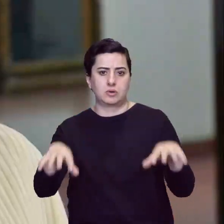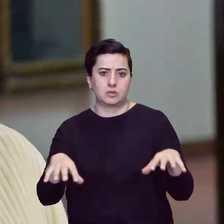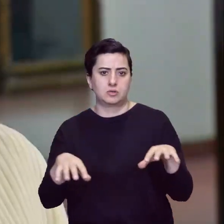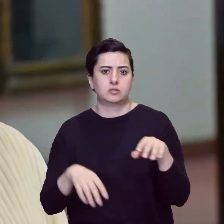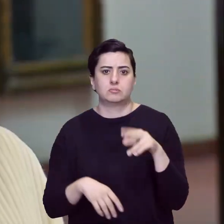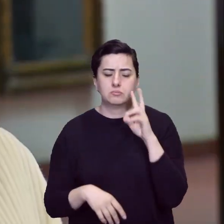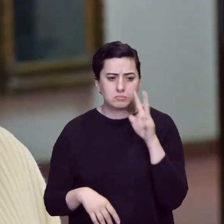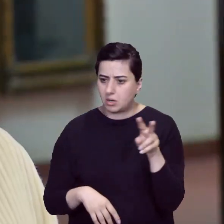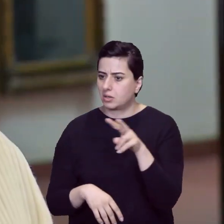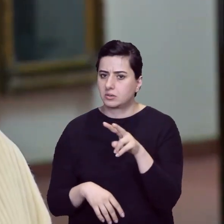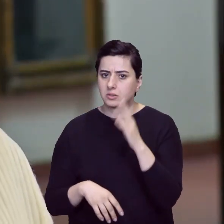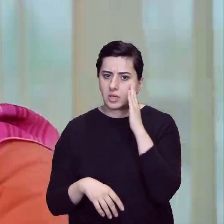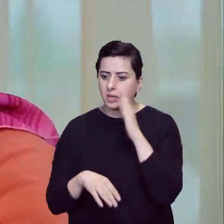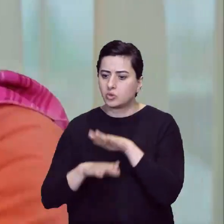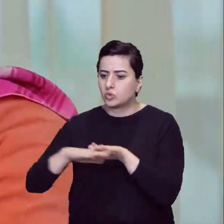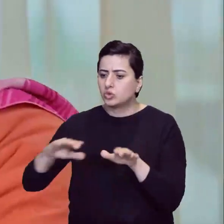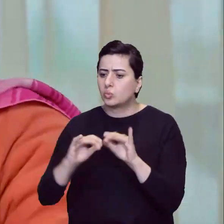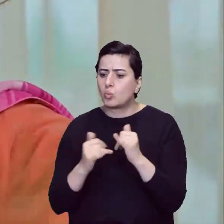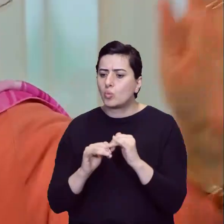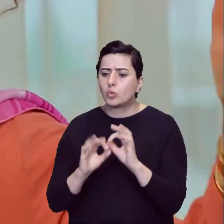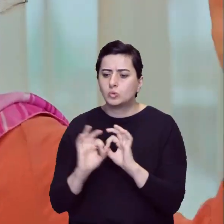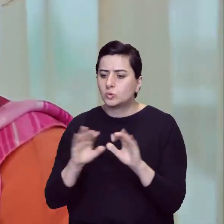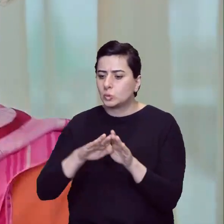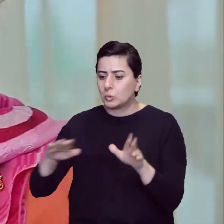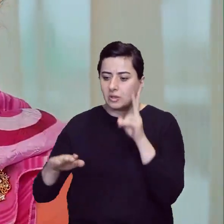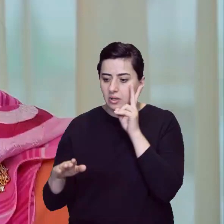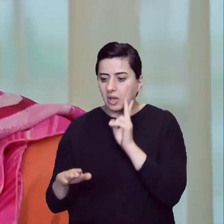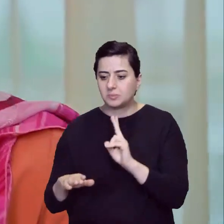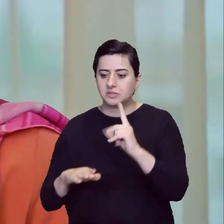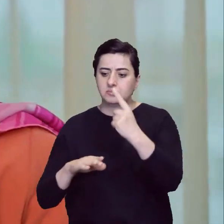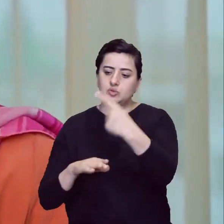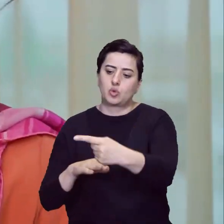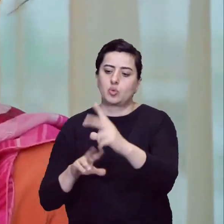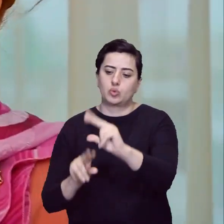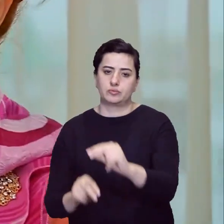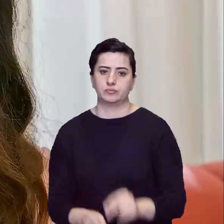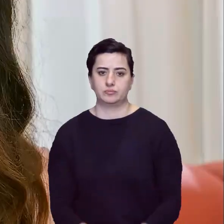Bu tarafa bir döndüm, yatağın bir tarafı hiç bozulmamış.